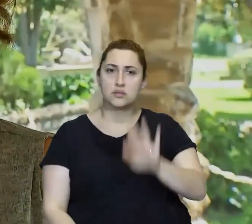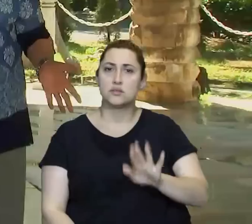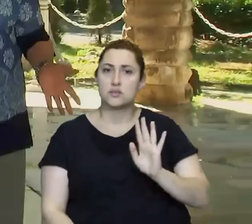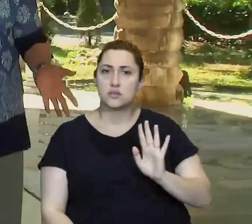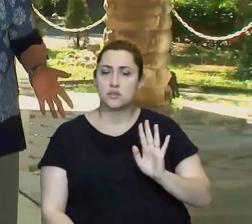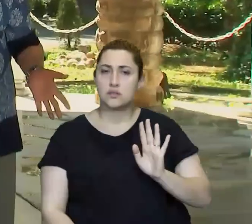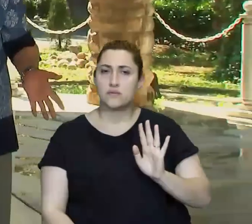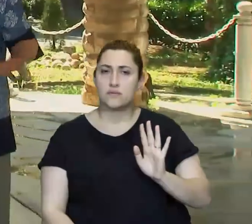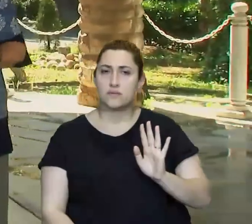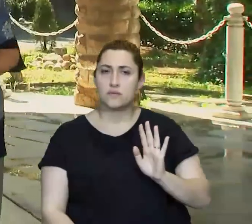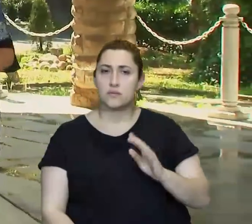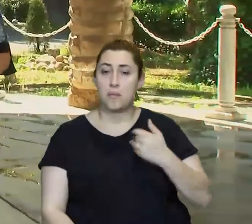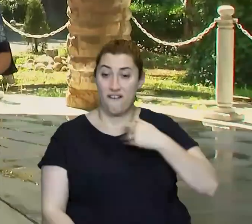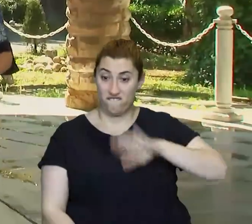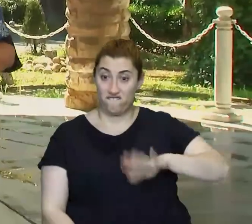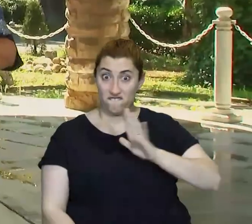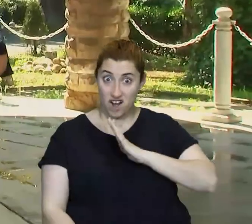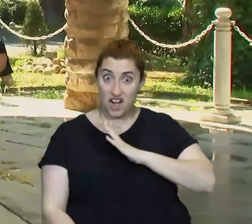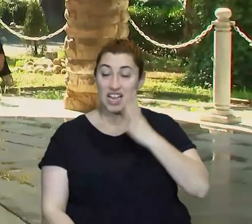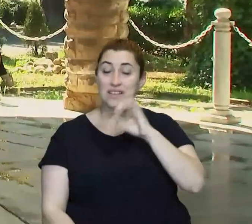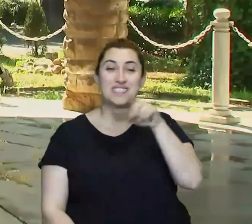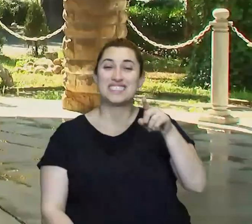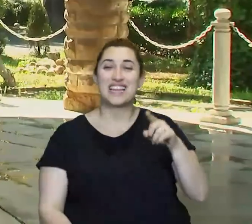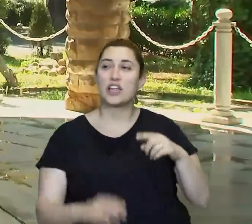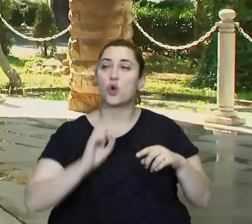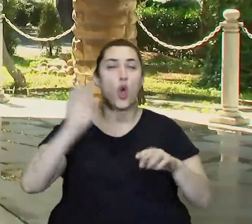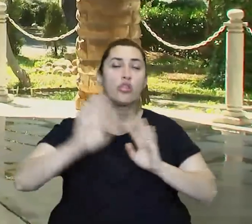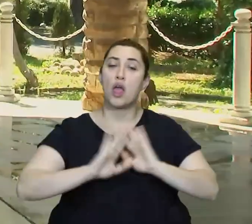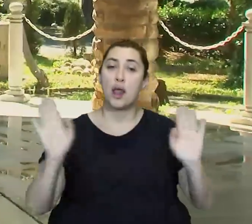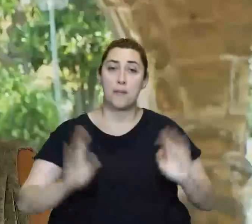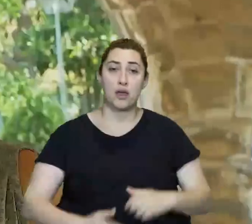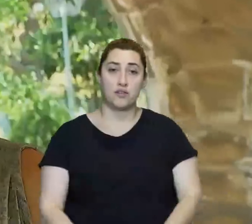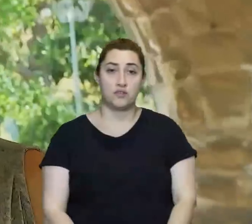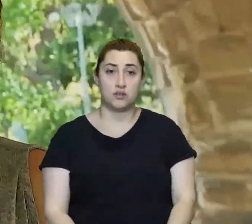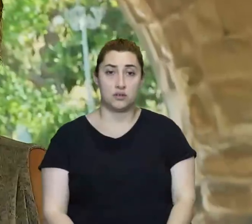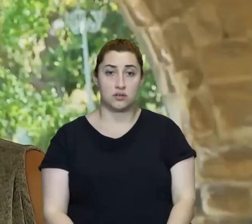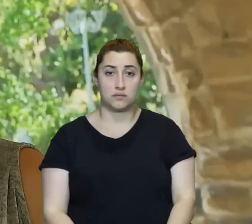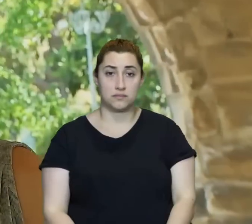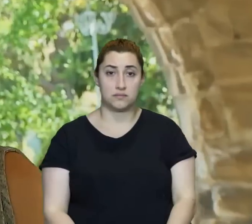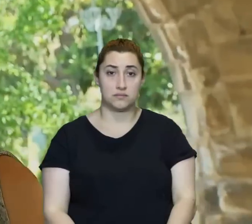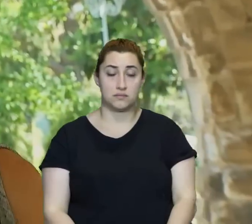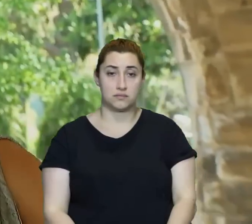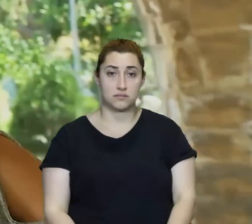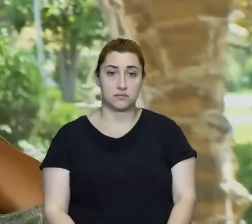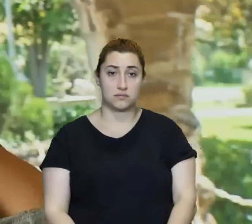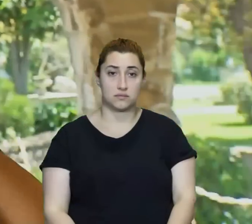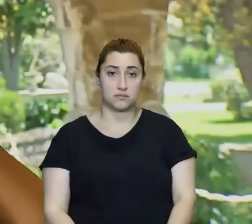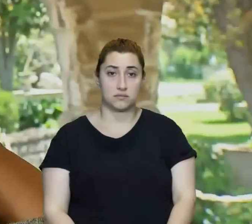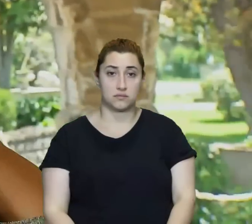gidemezsin. Ben olduğum sürece kimse seni bir yere gönderemez. Alev ağlama